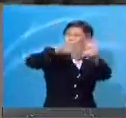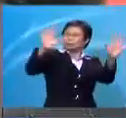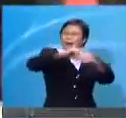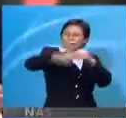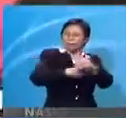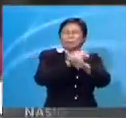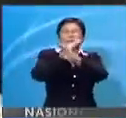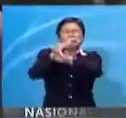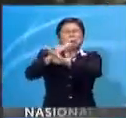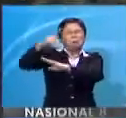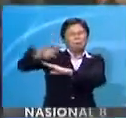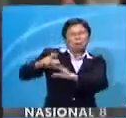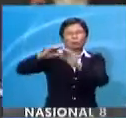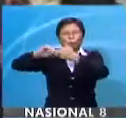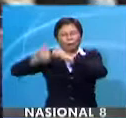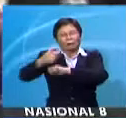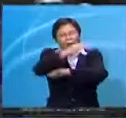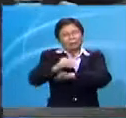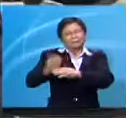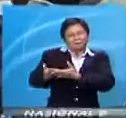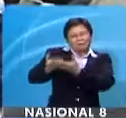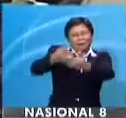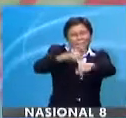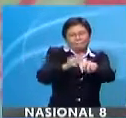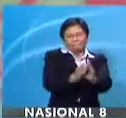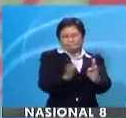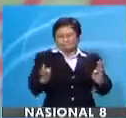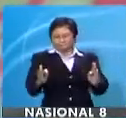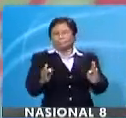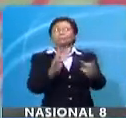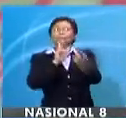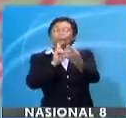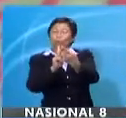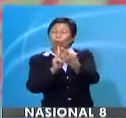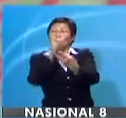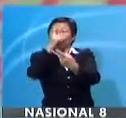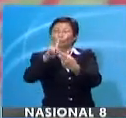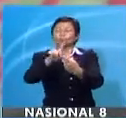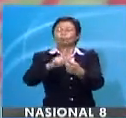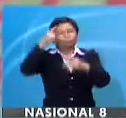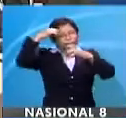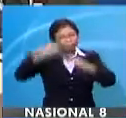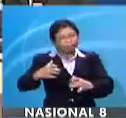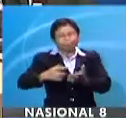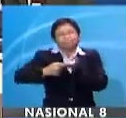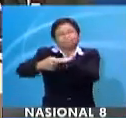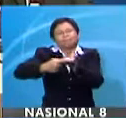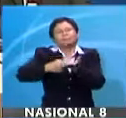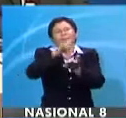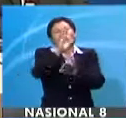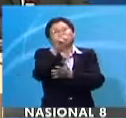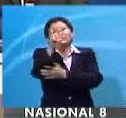mengenai kekangan yang perlu ditangani serta cadangan tempoh masa yang lebih realistik untuk memutamatkan rundingan